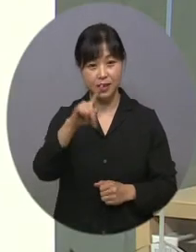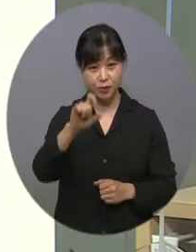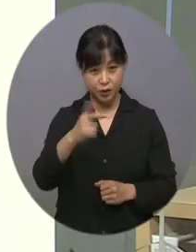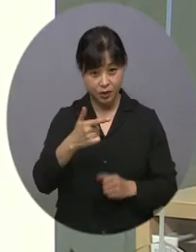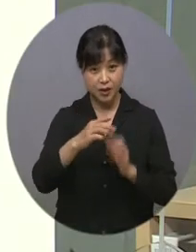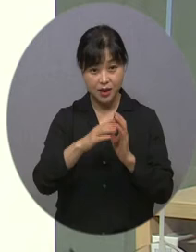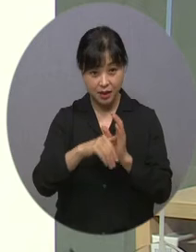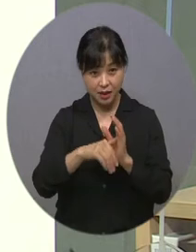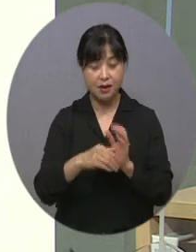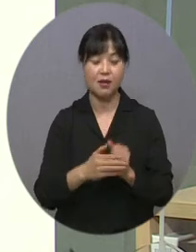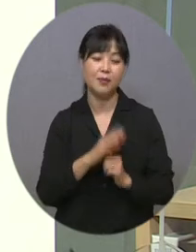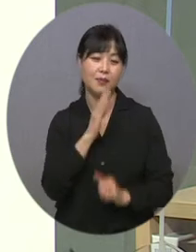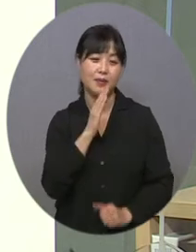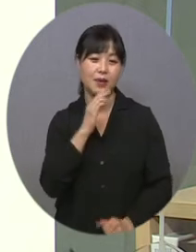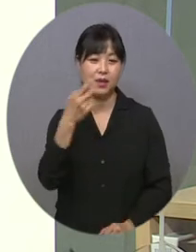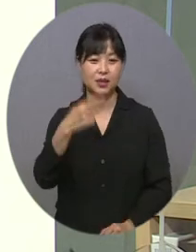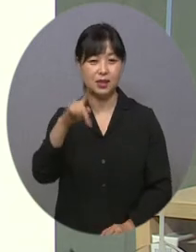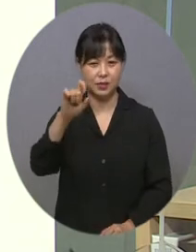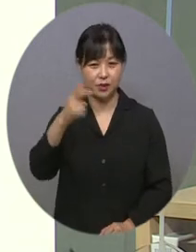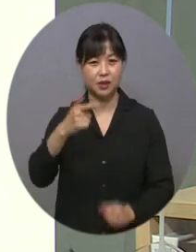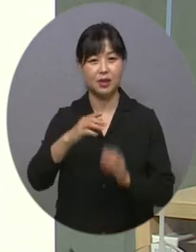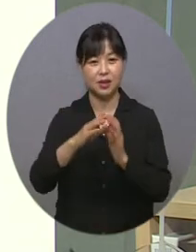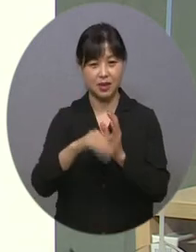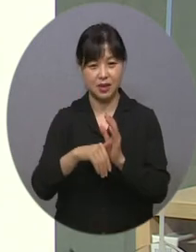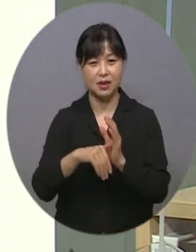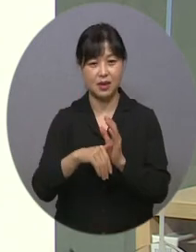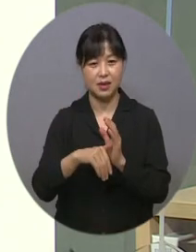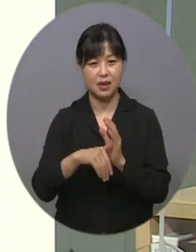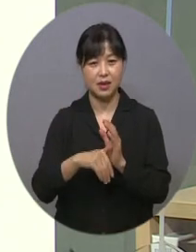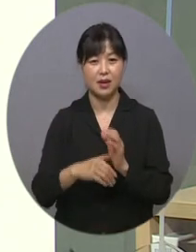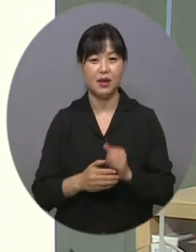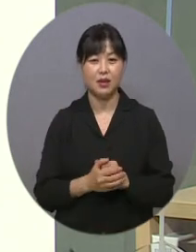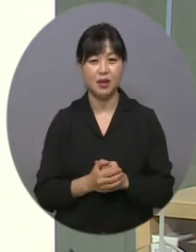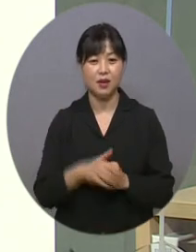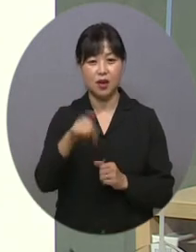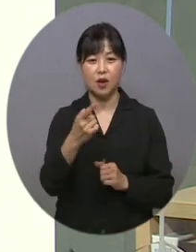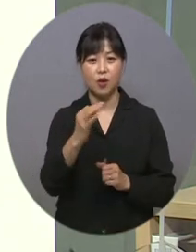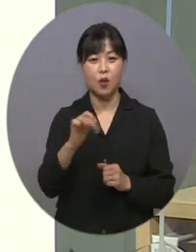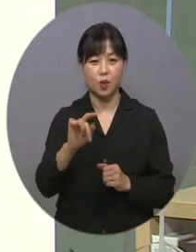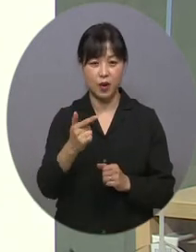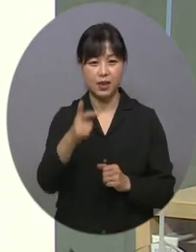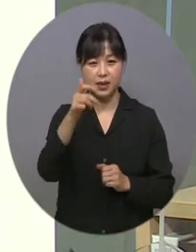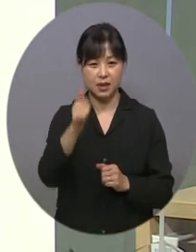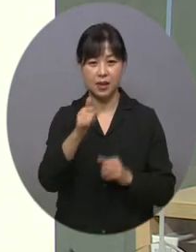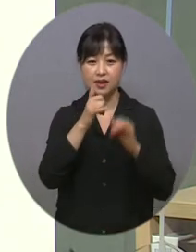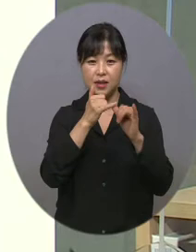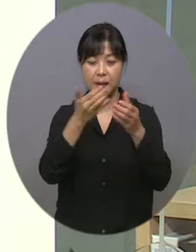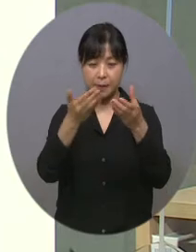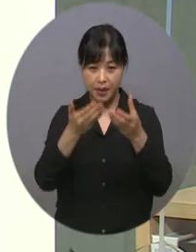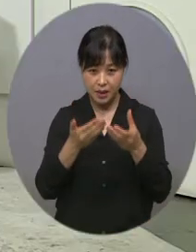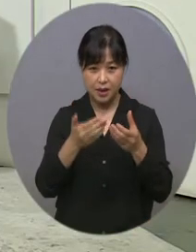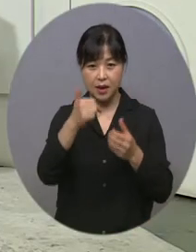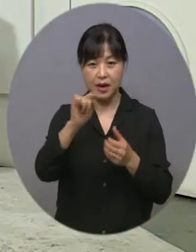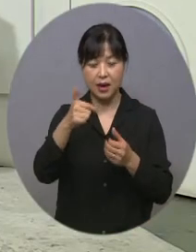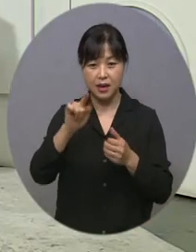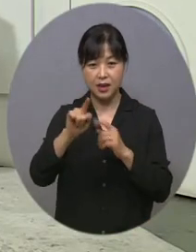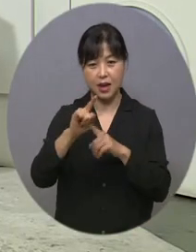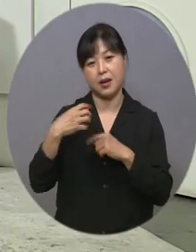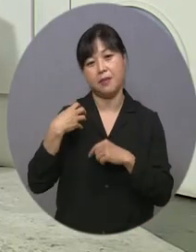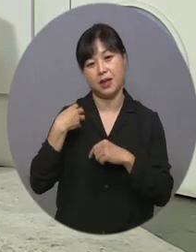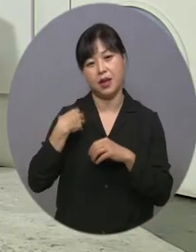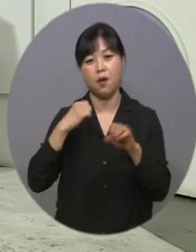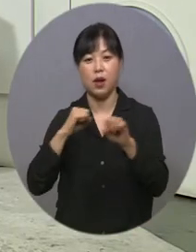16년도인가요? 예, 작년도인가요? 2016년. 16년도에 예, 2016년. 베스트 공관장상을 가나대사 할 때 받으셨나요? 예,